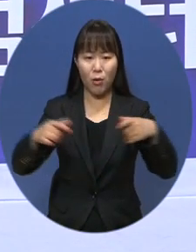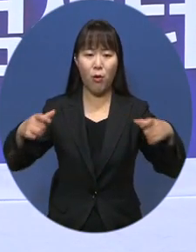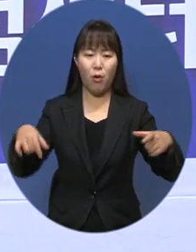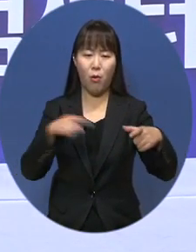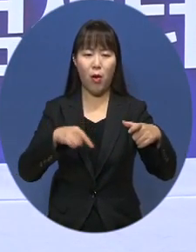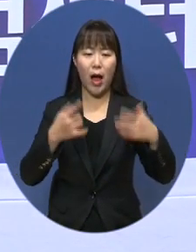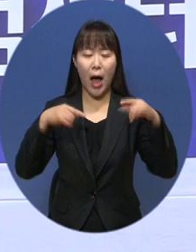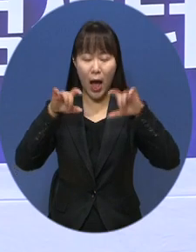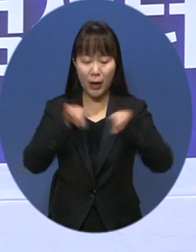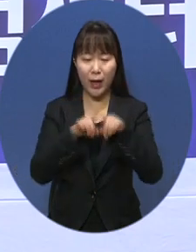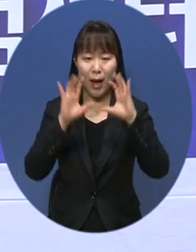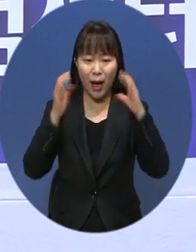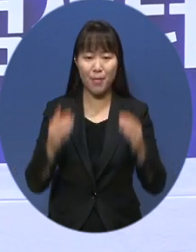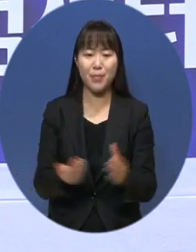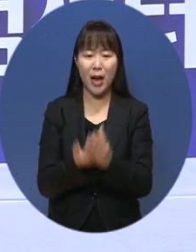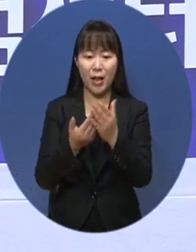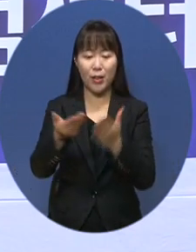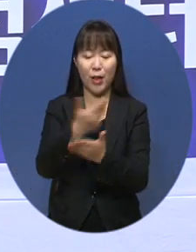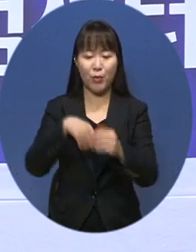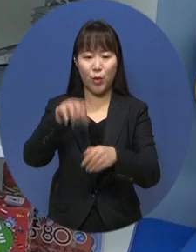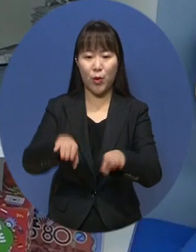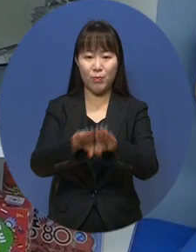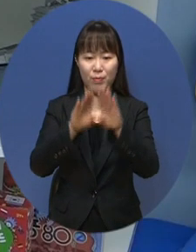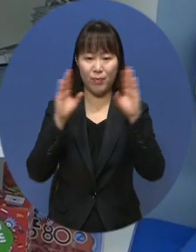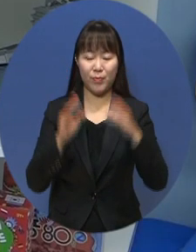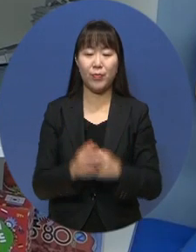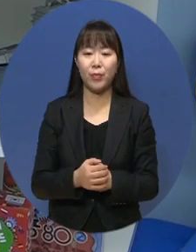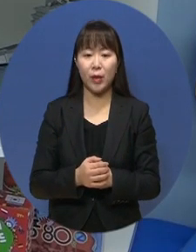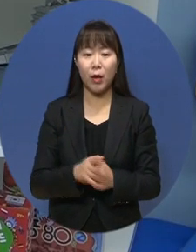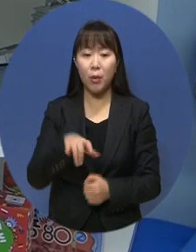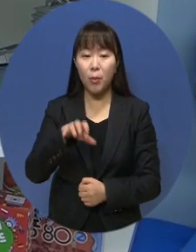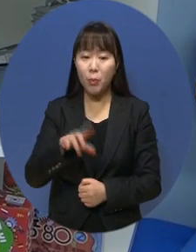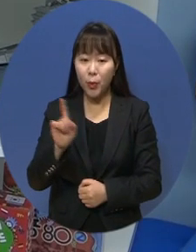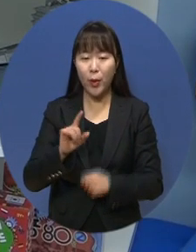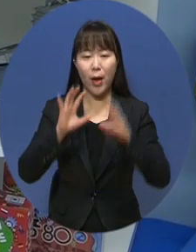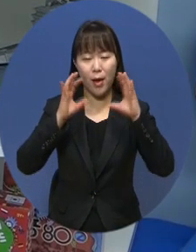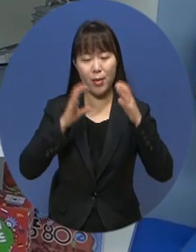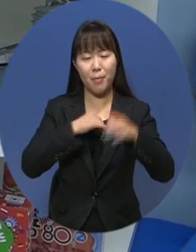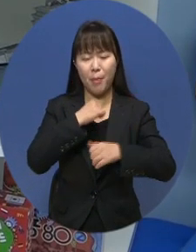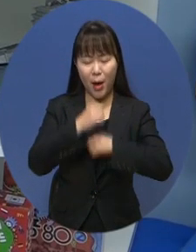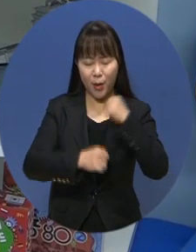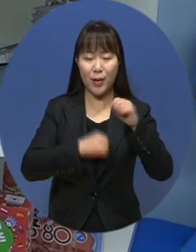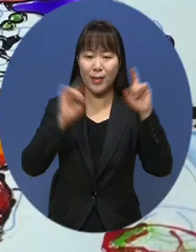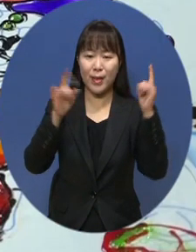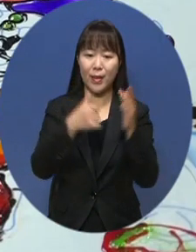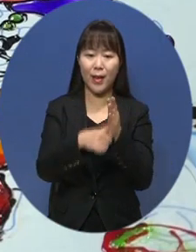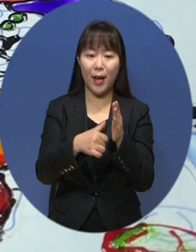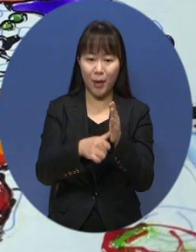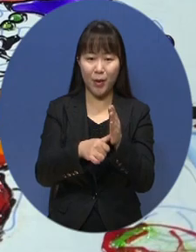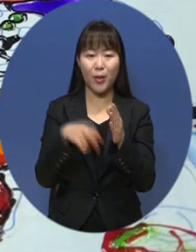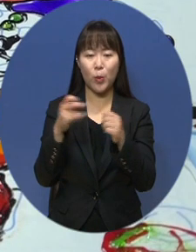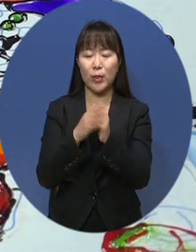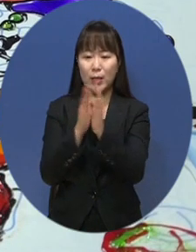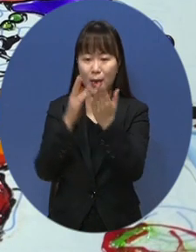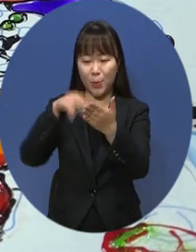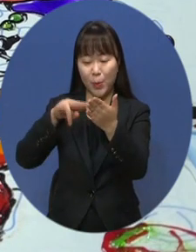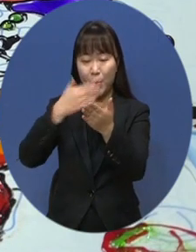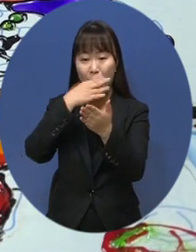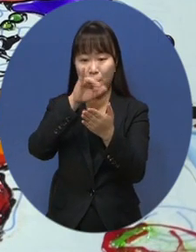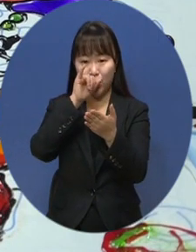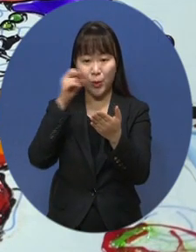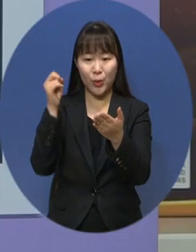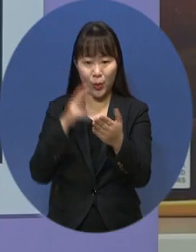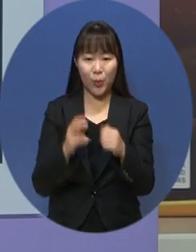육아 나눔터가 문을 열었습니다. 공동 육아 나눔터는 아이들이 마음껏 장난감과 도서를 이용함과